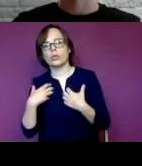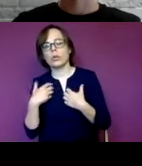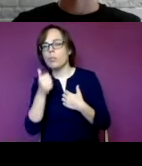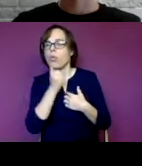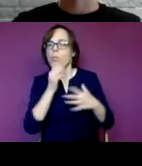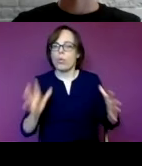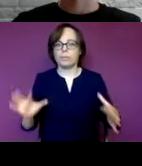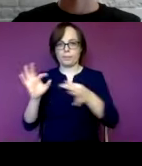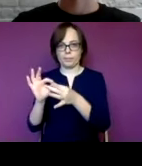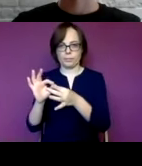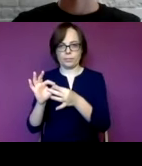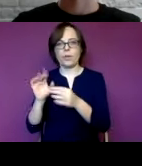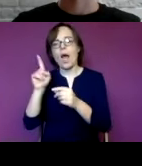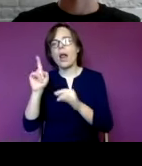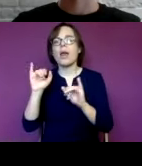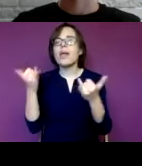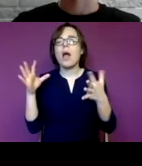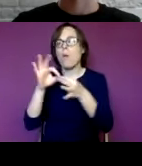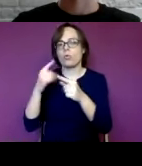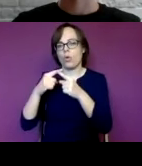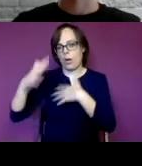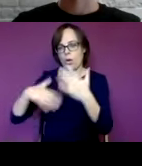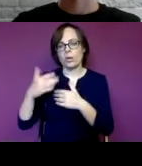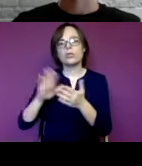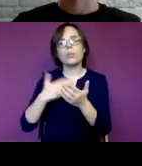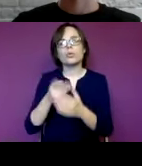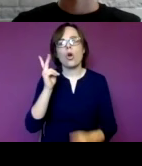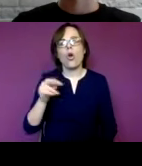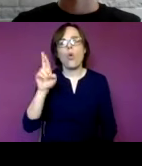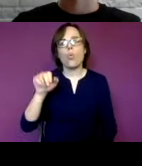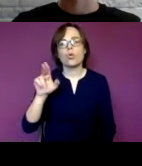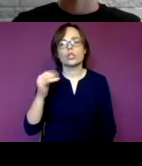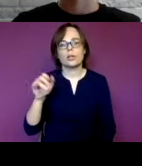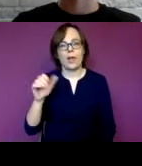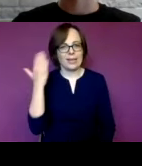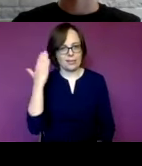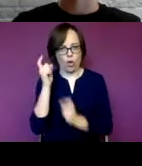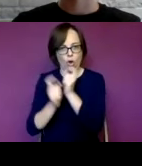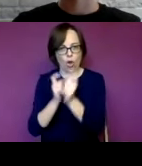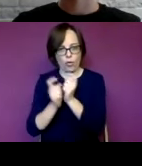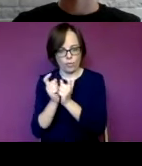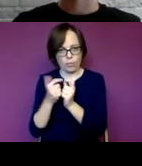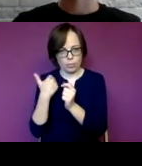chaotyczny sposób. Niedawno był bardzo poważny konflikt w Kruszynianach, że ktoś chciał w